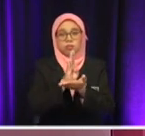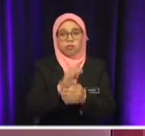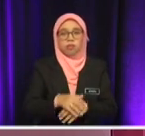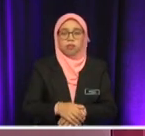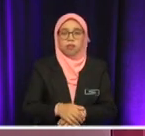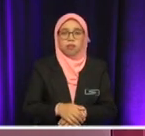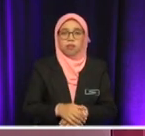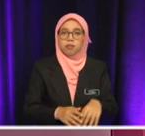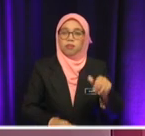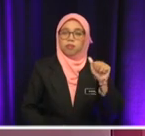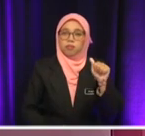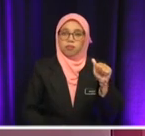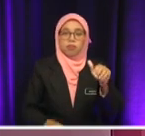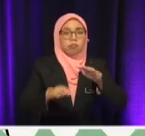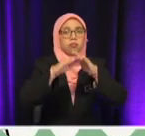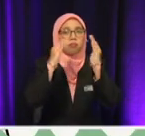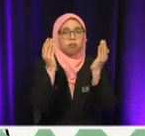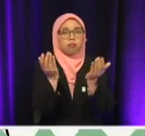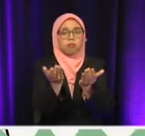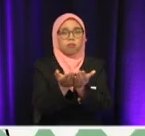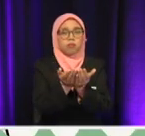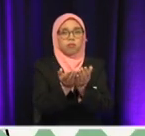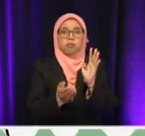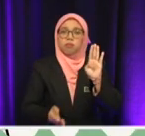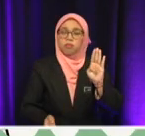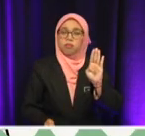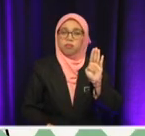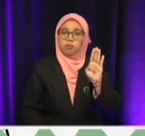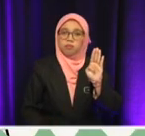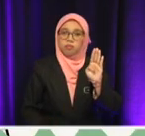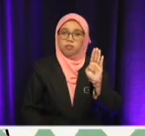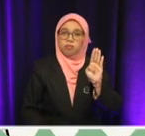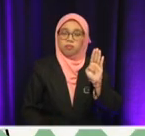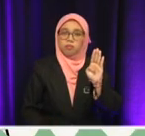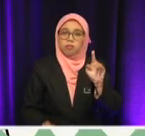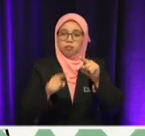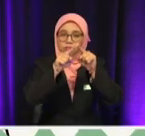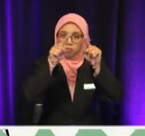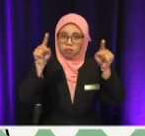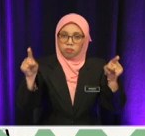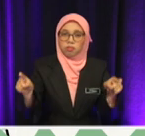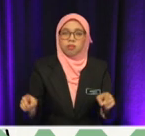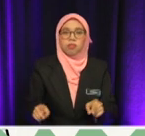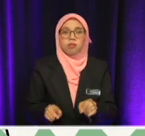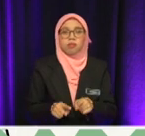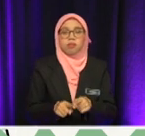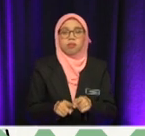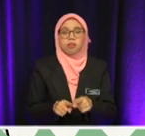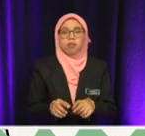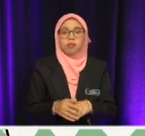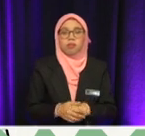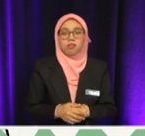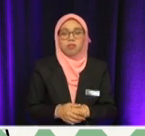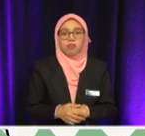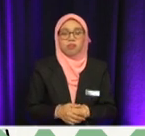ialah bola. B apa, Syafiqah? B adalah gelung rotan, cikgu. Okey, baik. Senang je nak